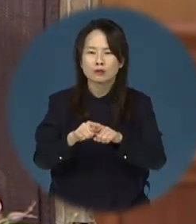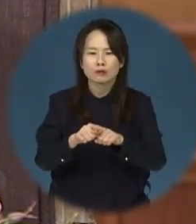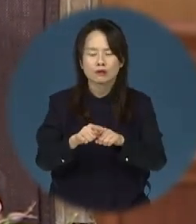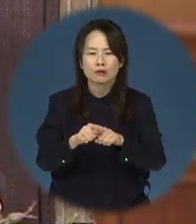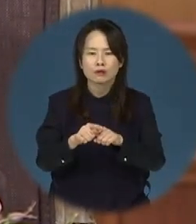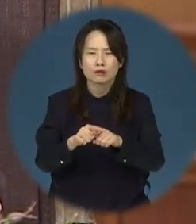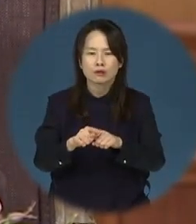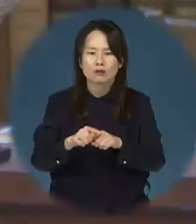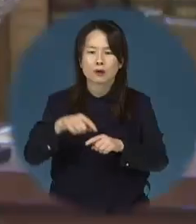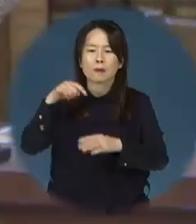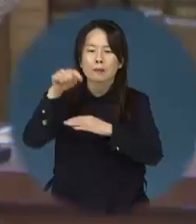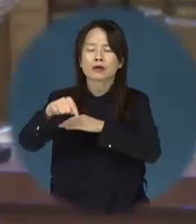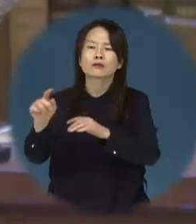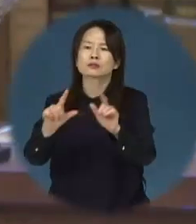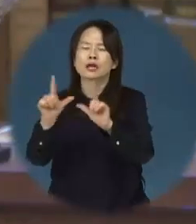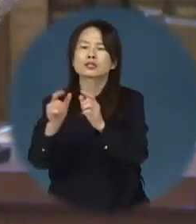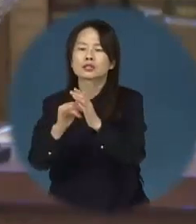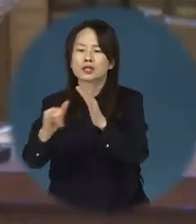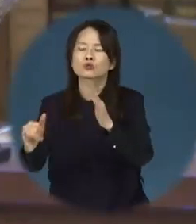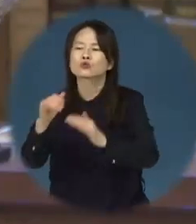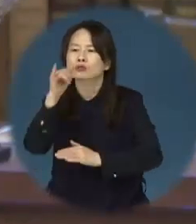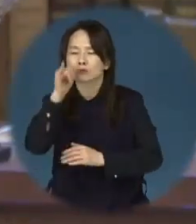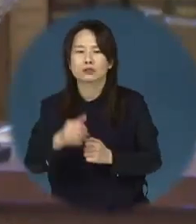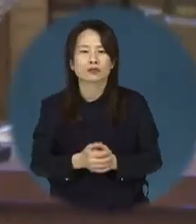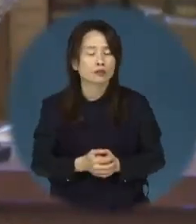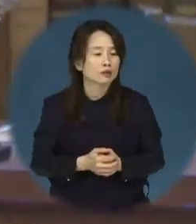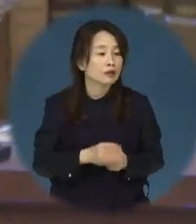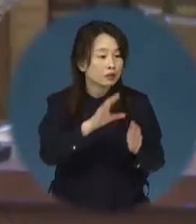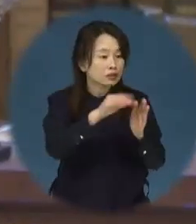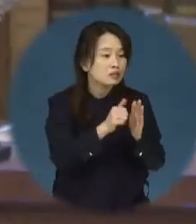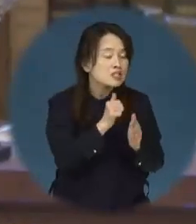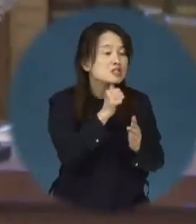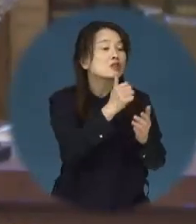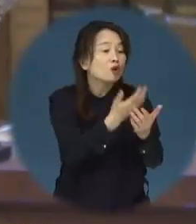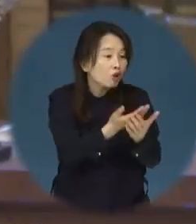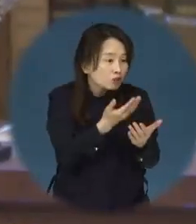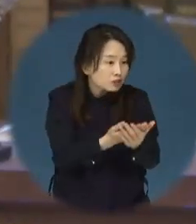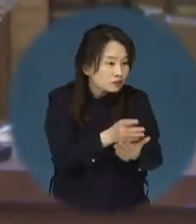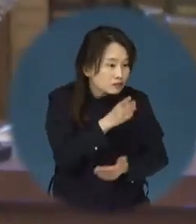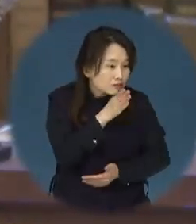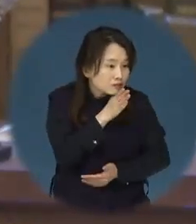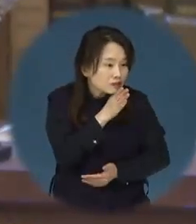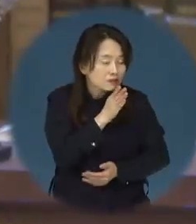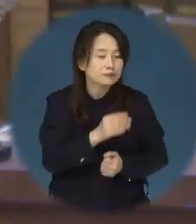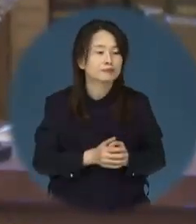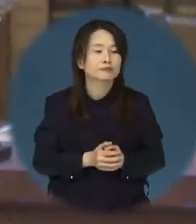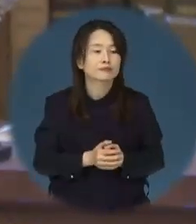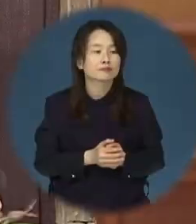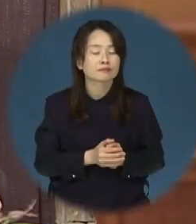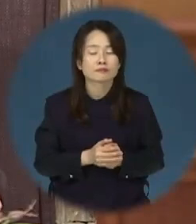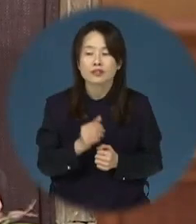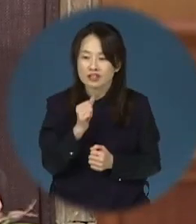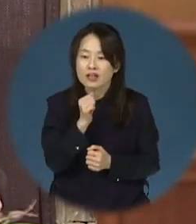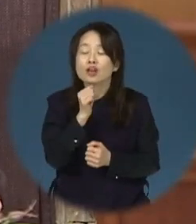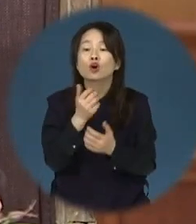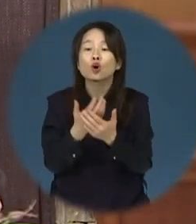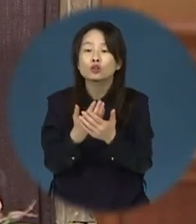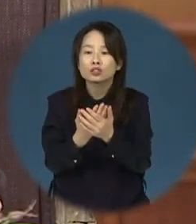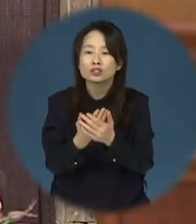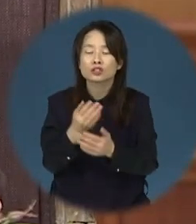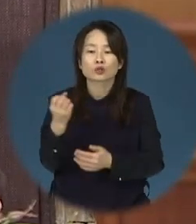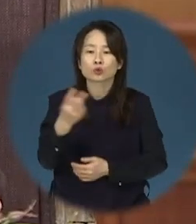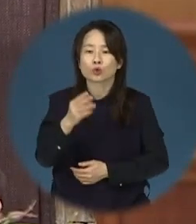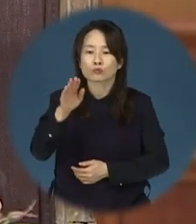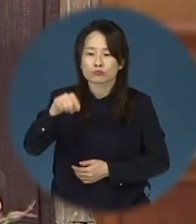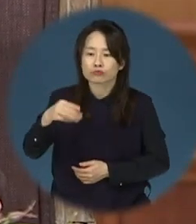기억이 나는데 그때는 이제 거린이죠. 거린. 이거 우리 불황인이라고 그랬죠. 불황인 거린. 예, 예. 뭐 불황인 거린. 예, 예. 불황인